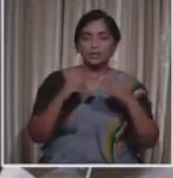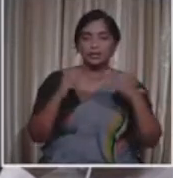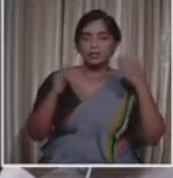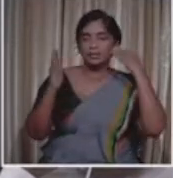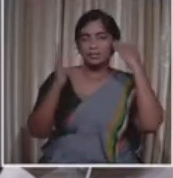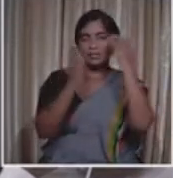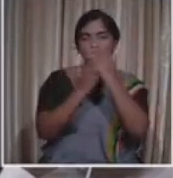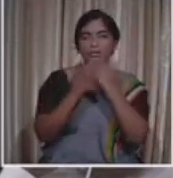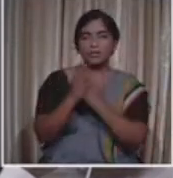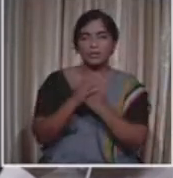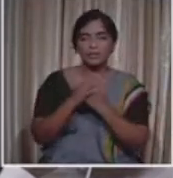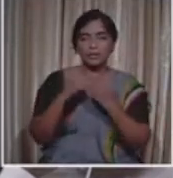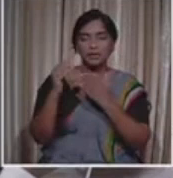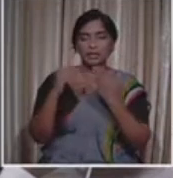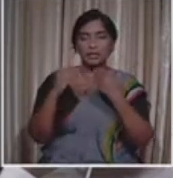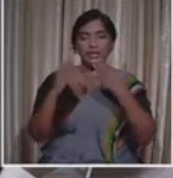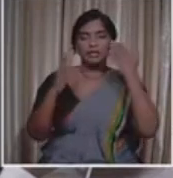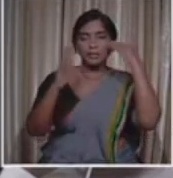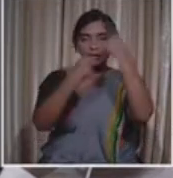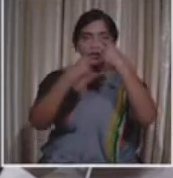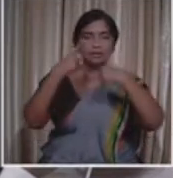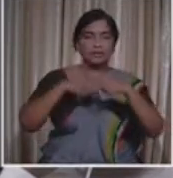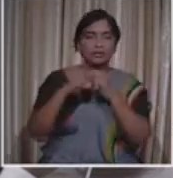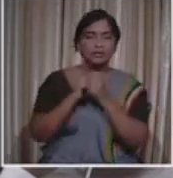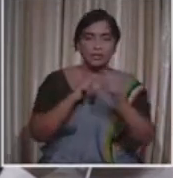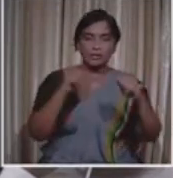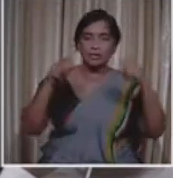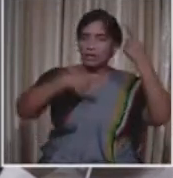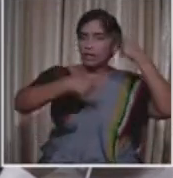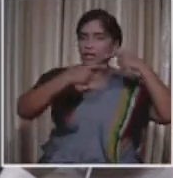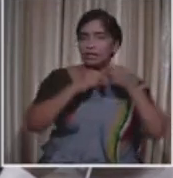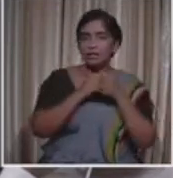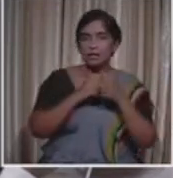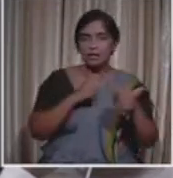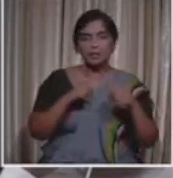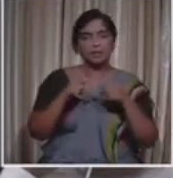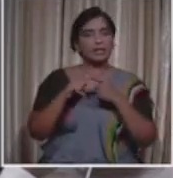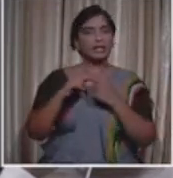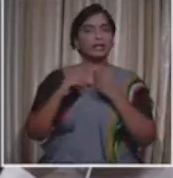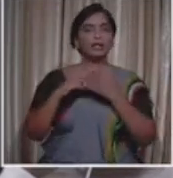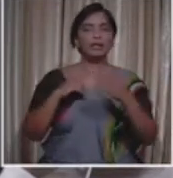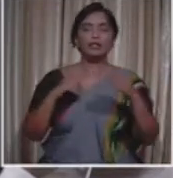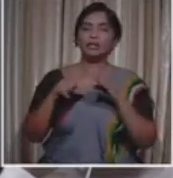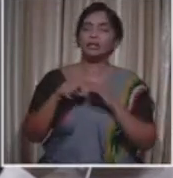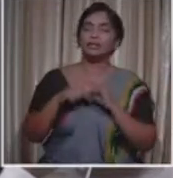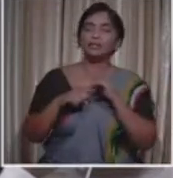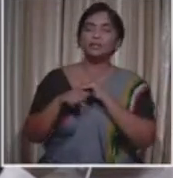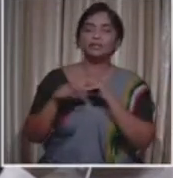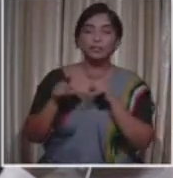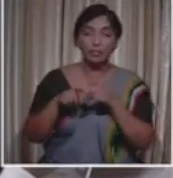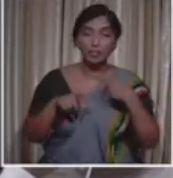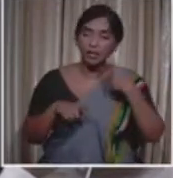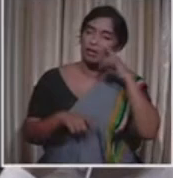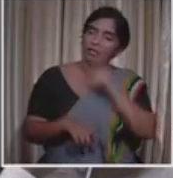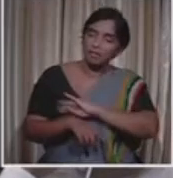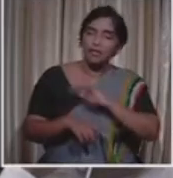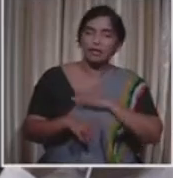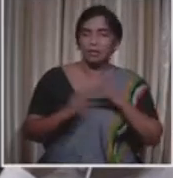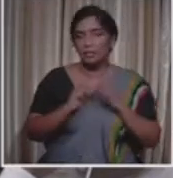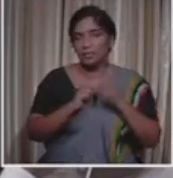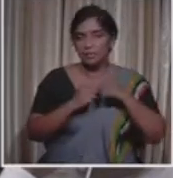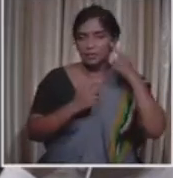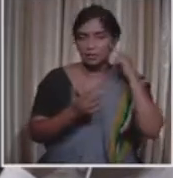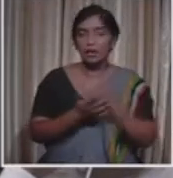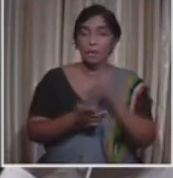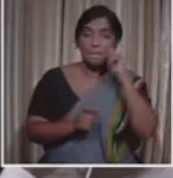පුළුවන් දායකත්වයක් ලබලා දීලා අපි සෑම කෙනෙක්ම එකතු වෙලා කටයුතු කරමු කියලා අපි සෑම කෙනෙකුට මිලිනවා. අපි මේ වේදනාව අපි දරා ගන්න අවශ්‍යයි. ජනතාවත්